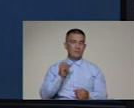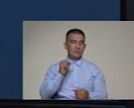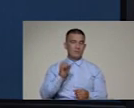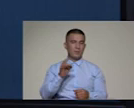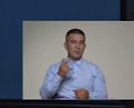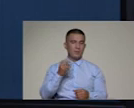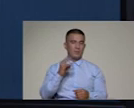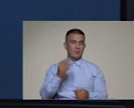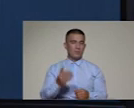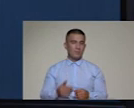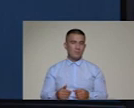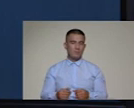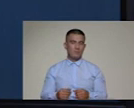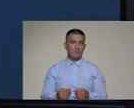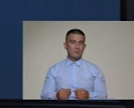argon,